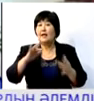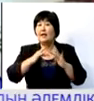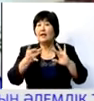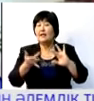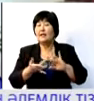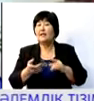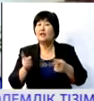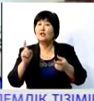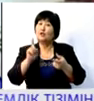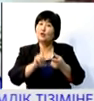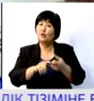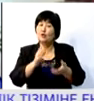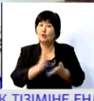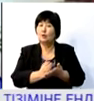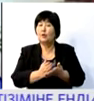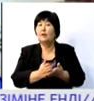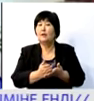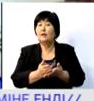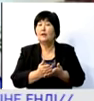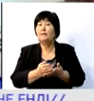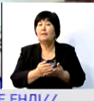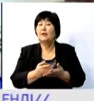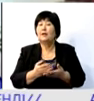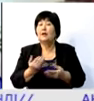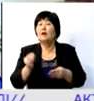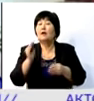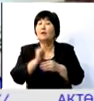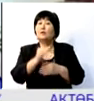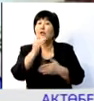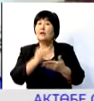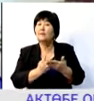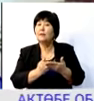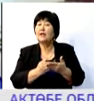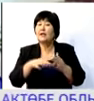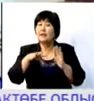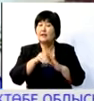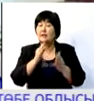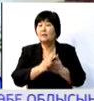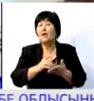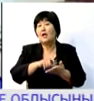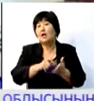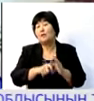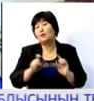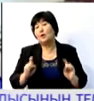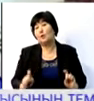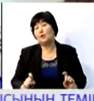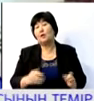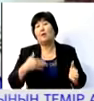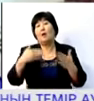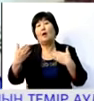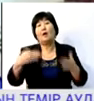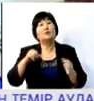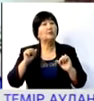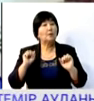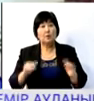желісі болса, жағы TrueConf қосымшасын енгізіп алып, кабинетінде отырып қатыса берсе болады.